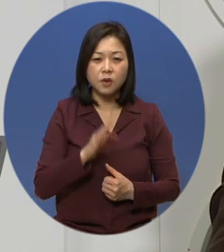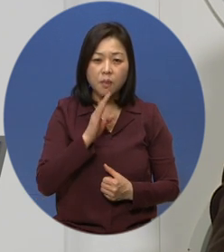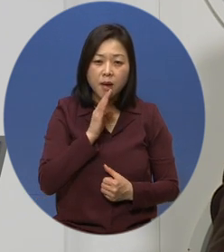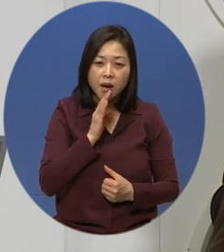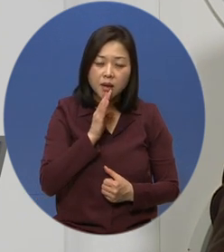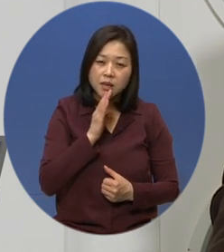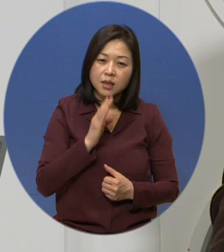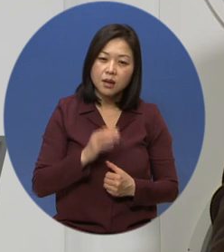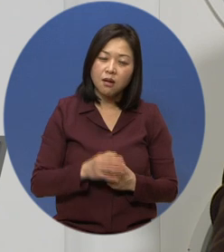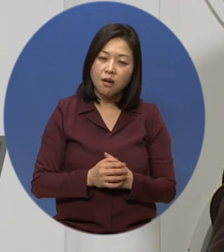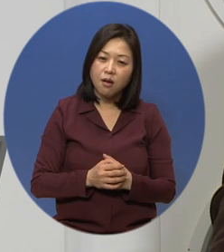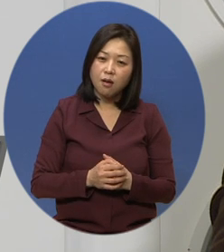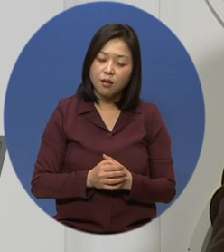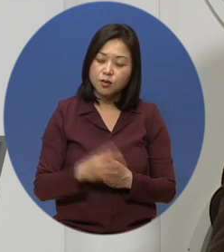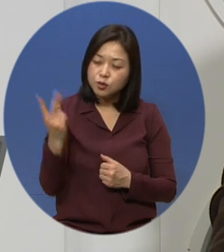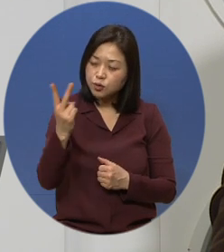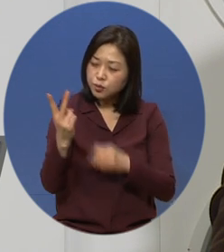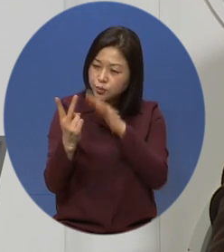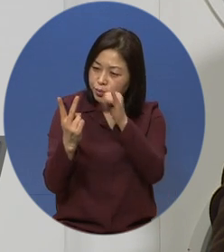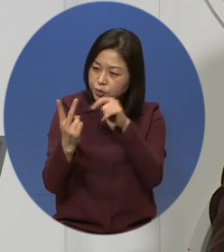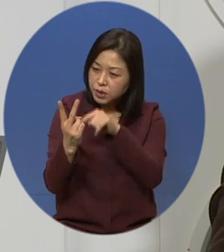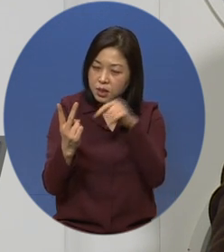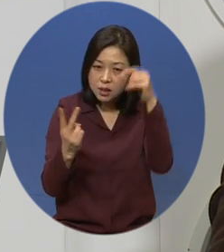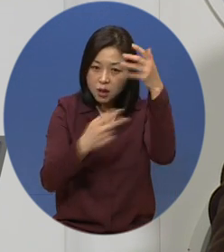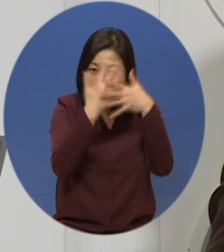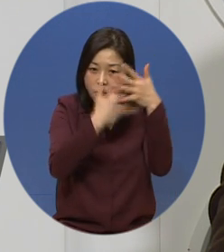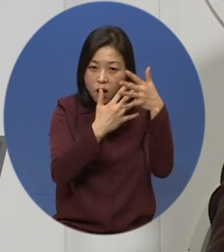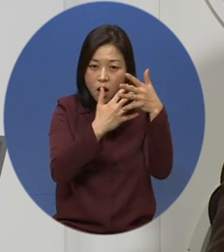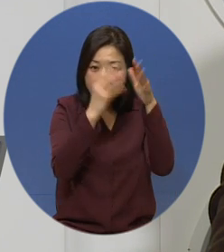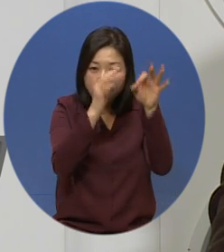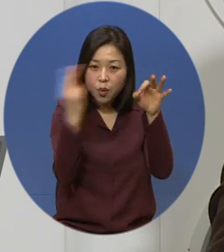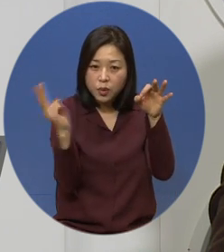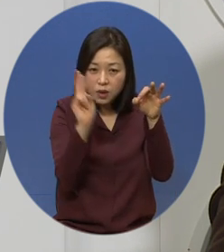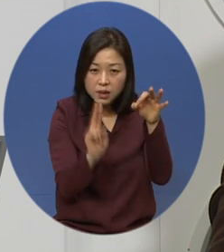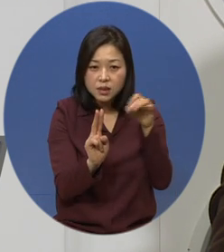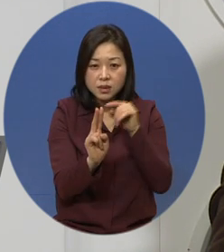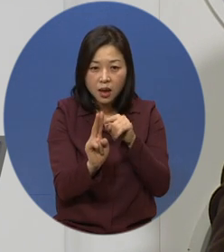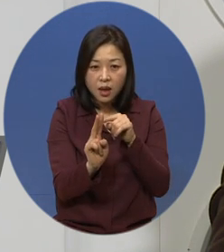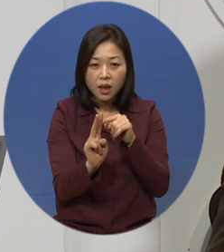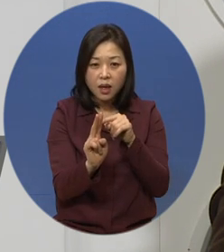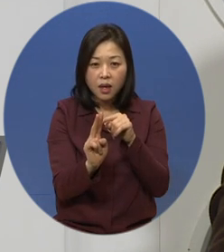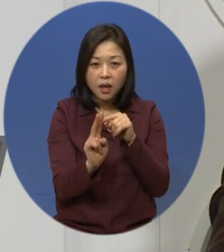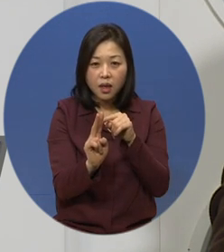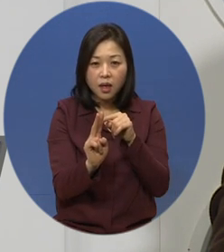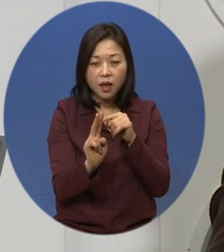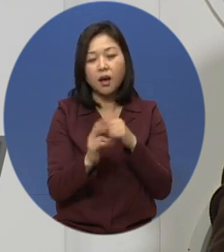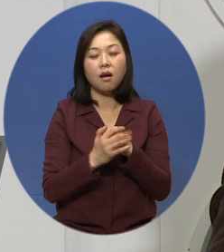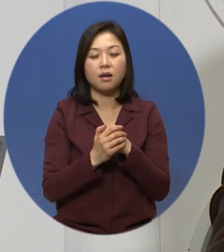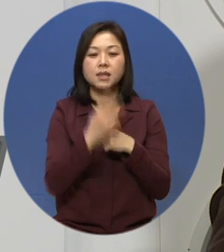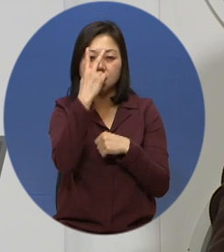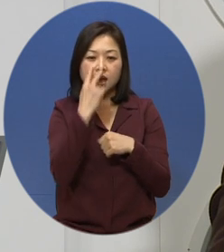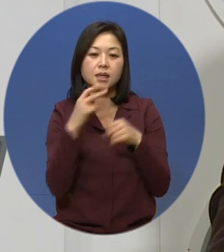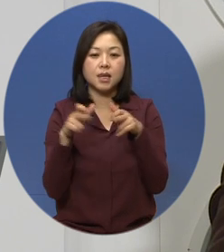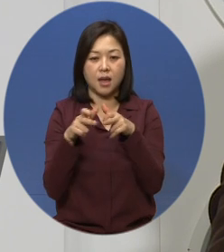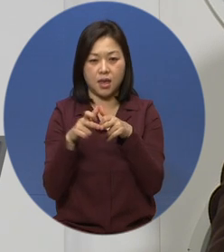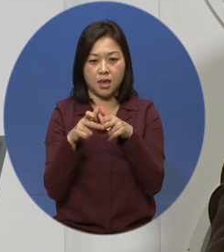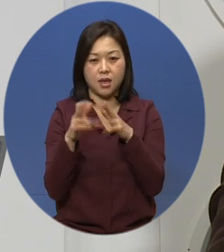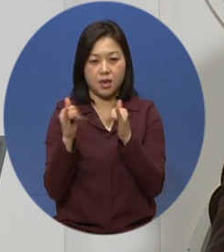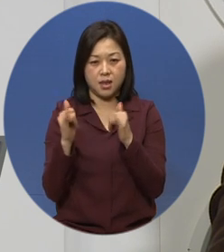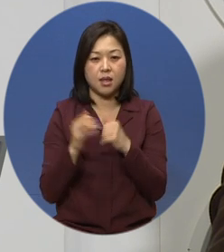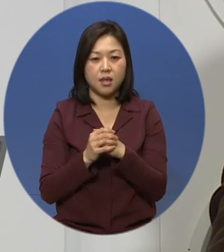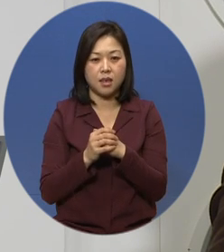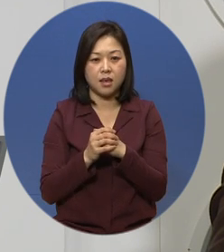깊어 신 2분이 보러 오셨는데 2번이 어 이거 눈이 안 보였어요 근데